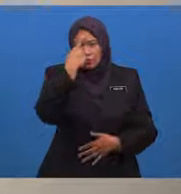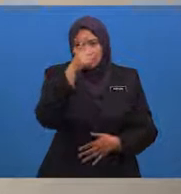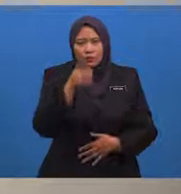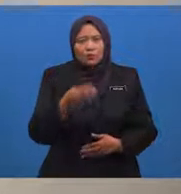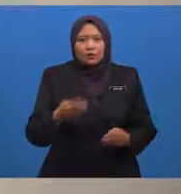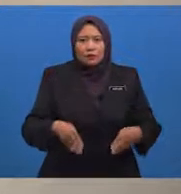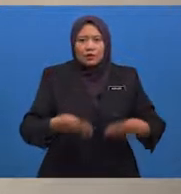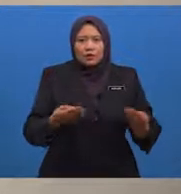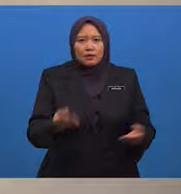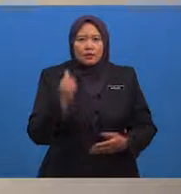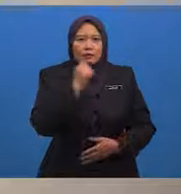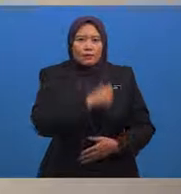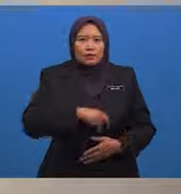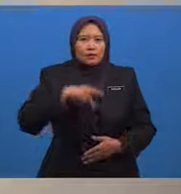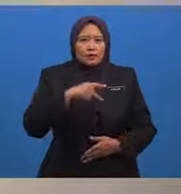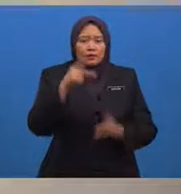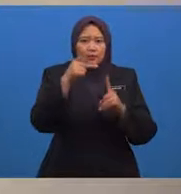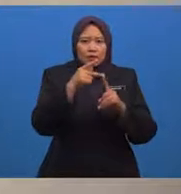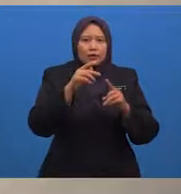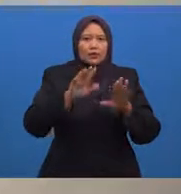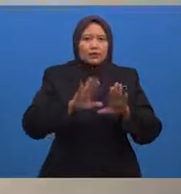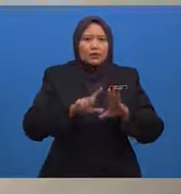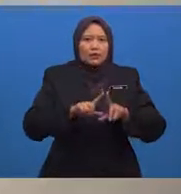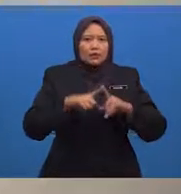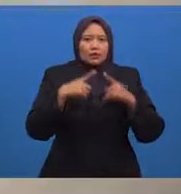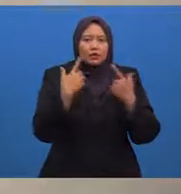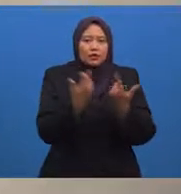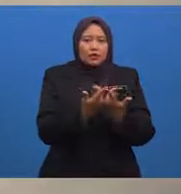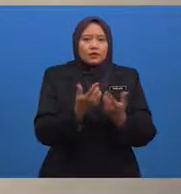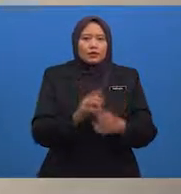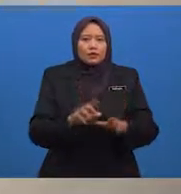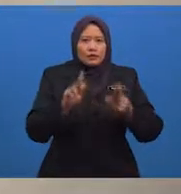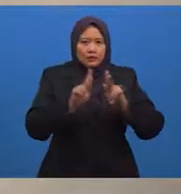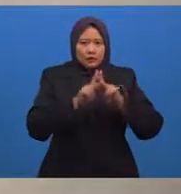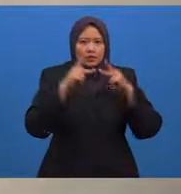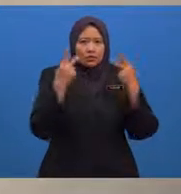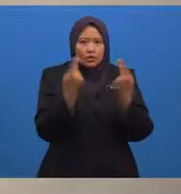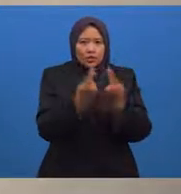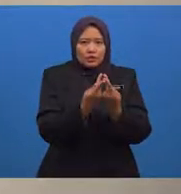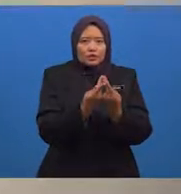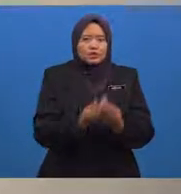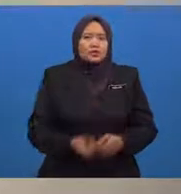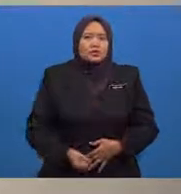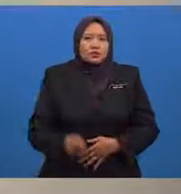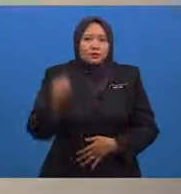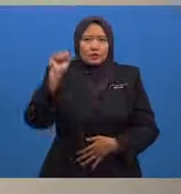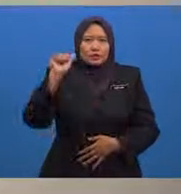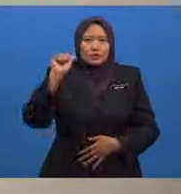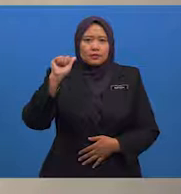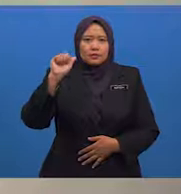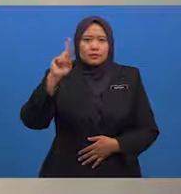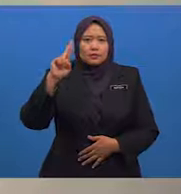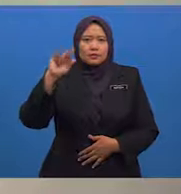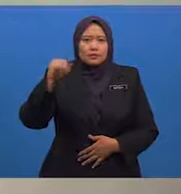Selepas itu, Encik Musa pun menyampaikan cek berjumlah RM10,000 kepada